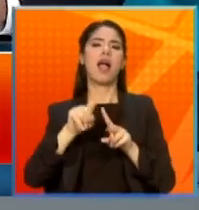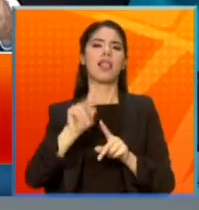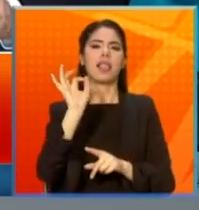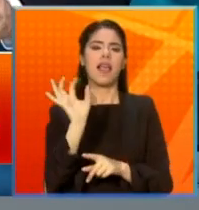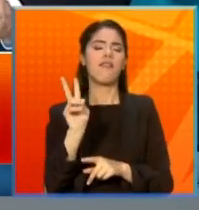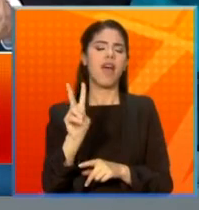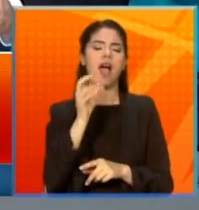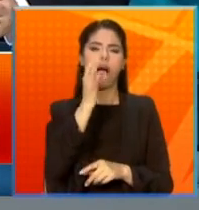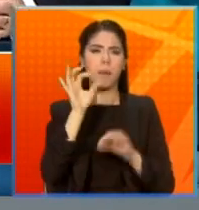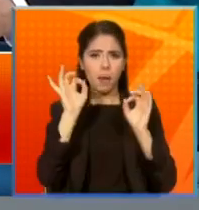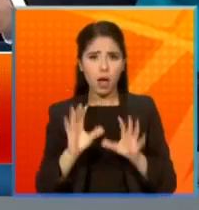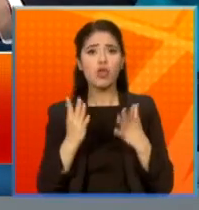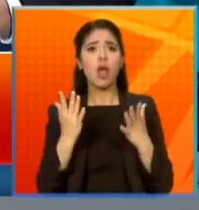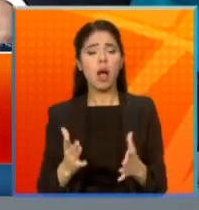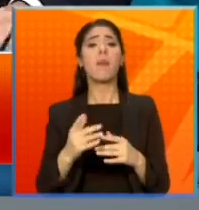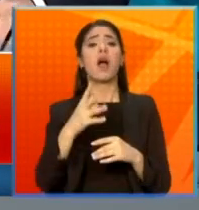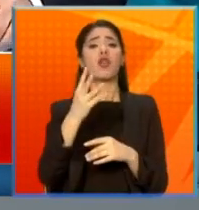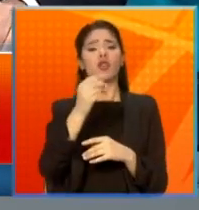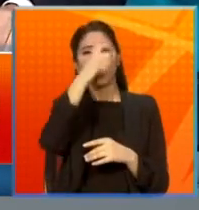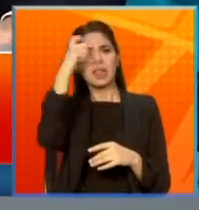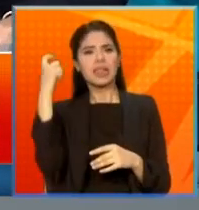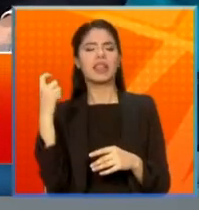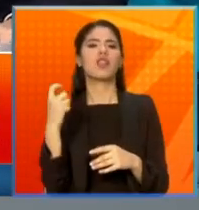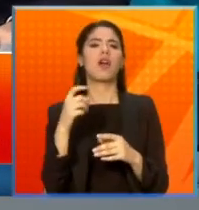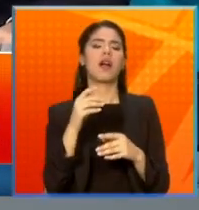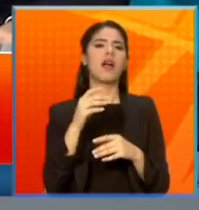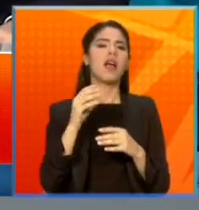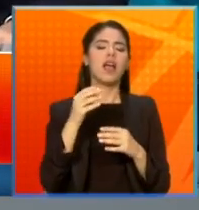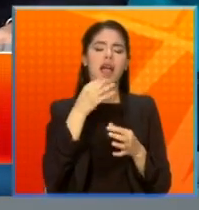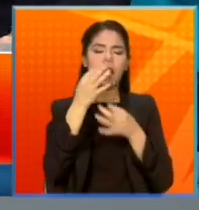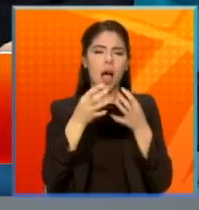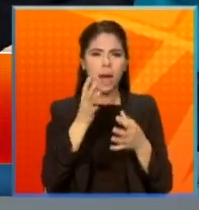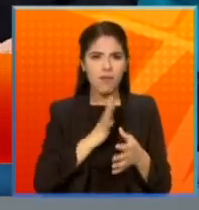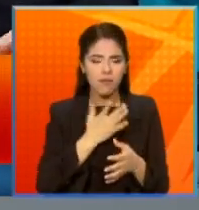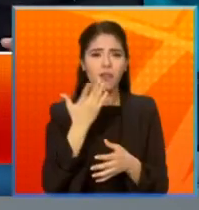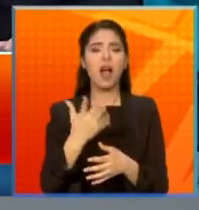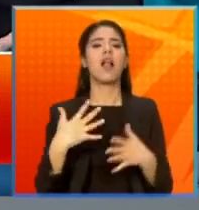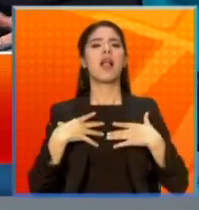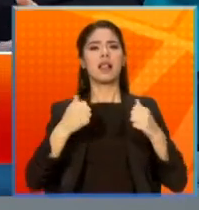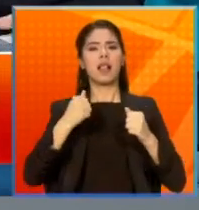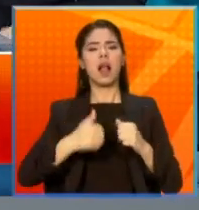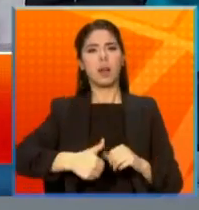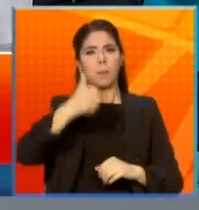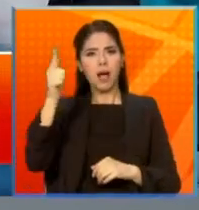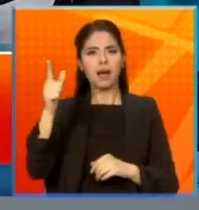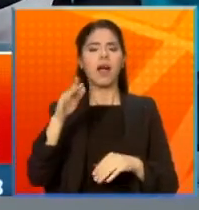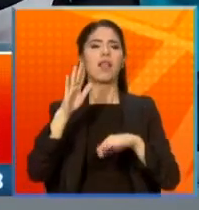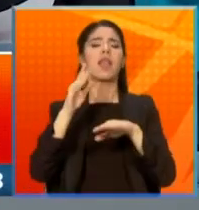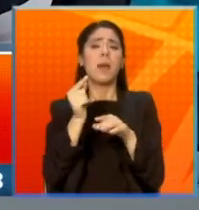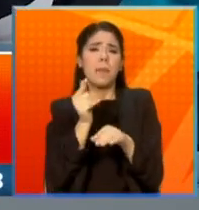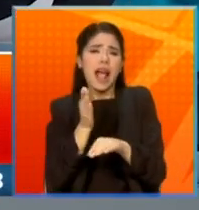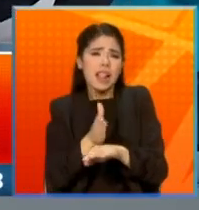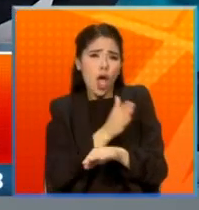başlıyor ama en başta en sıcak sözler. İşte yazılı açıklamasını satır satır aktardım. Sağlık Bakanı Fahrettin Koca'nın az